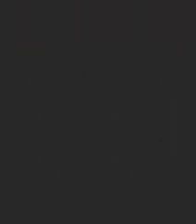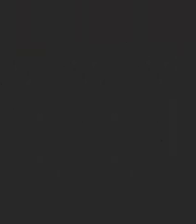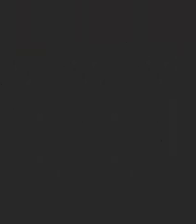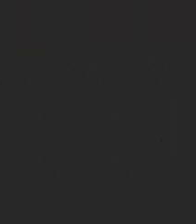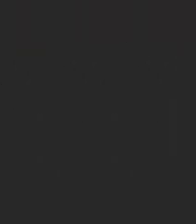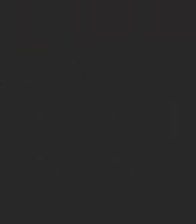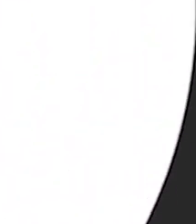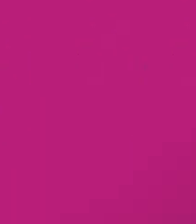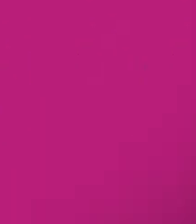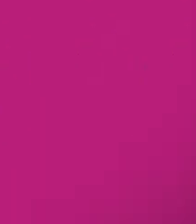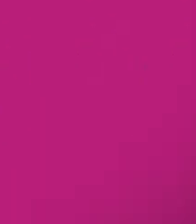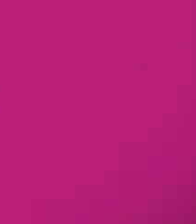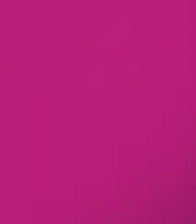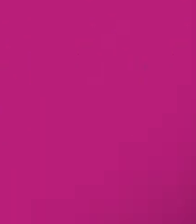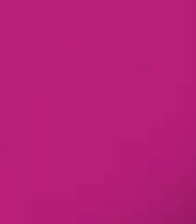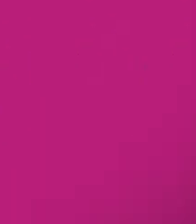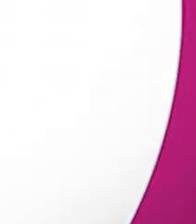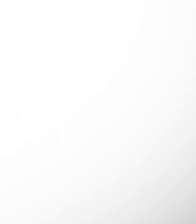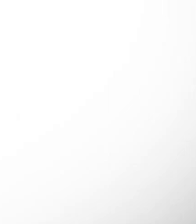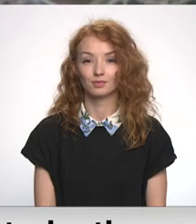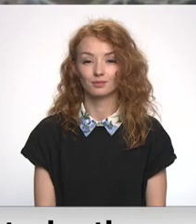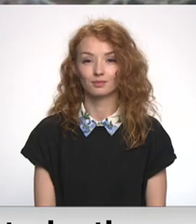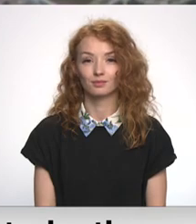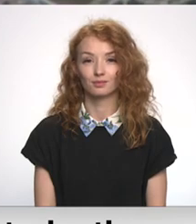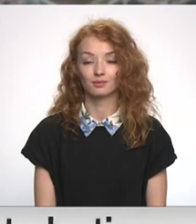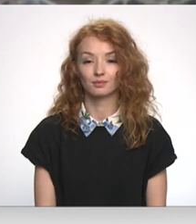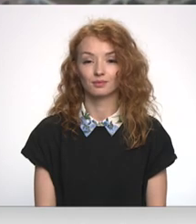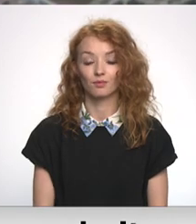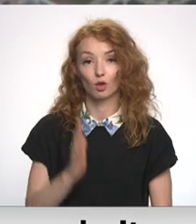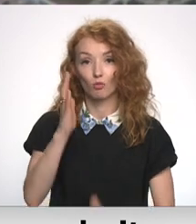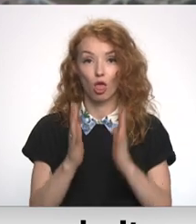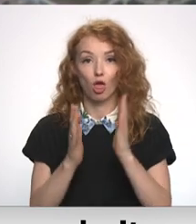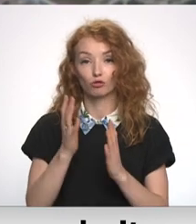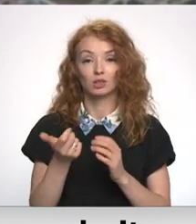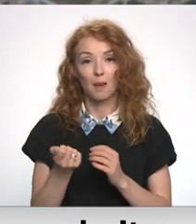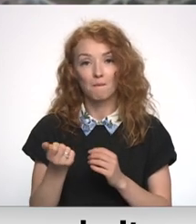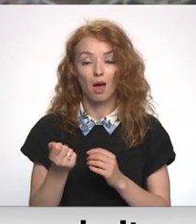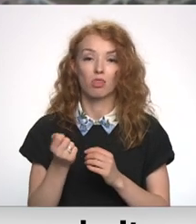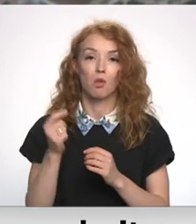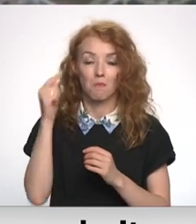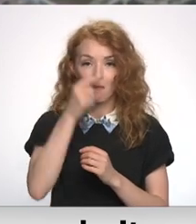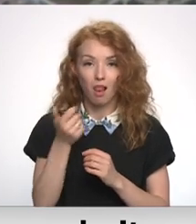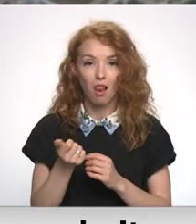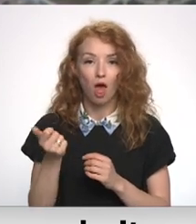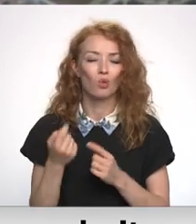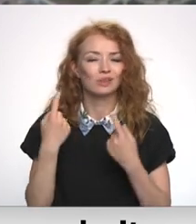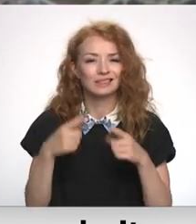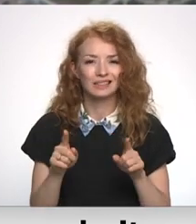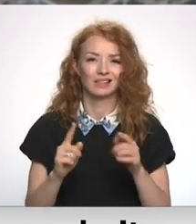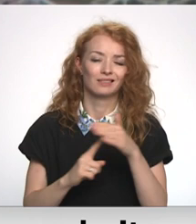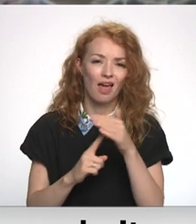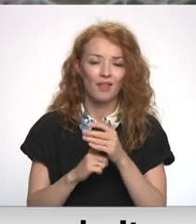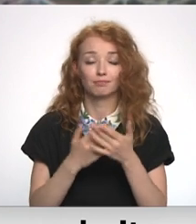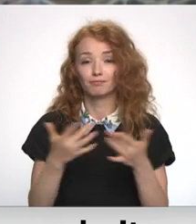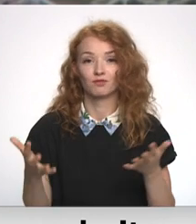Re, viss ēters ir te! Meža, zemeņu, melleņu, sēņu un citu dabas velšu lasīšana